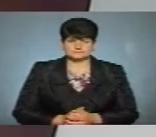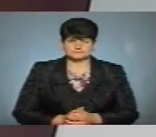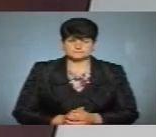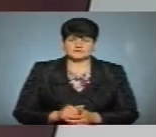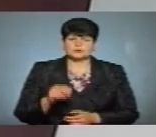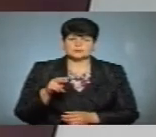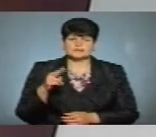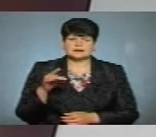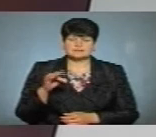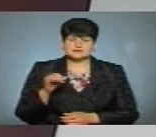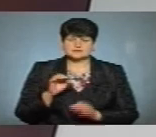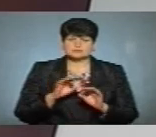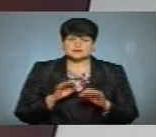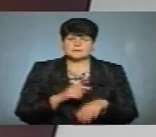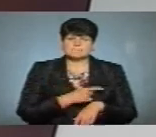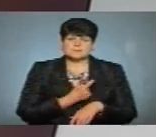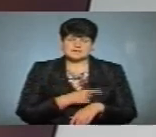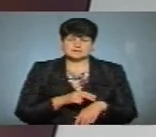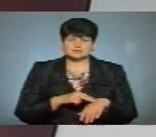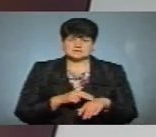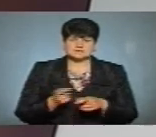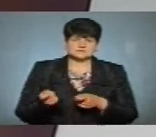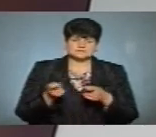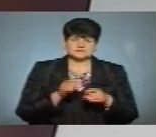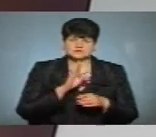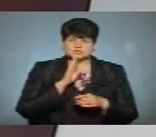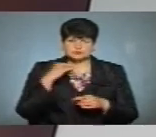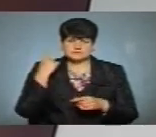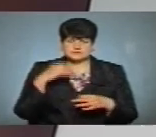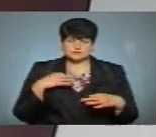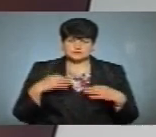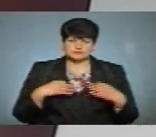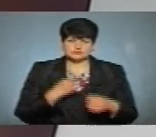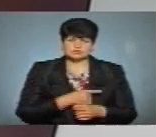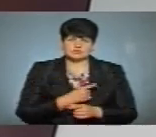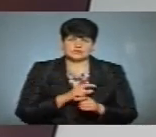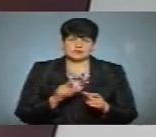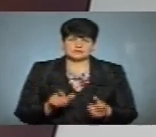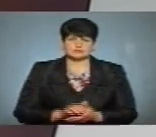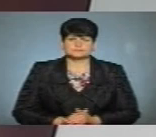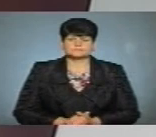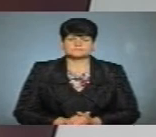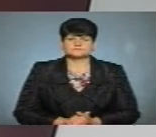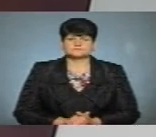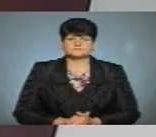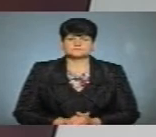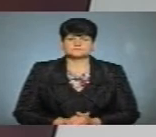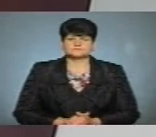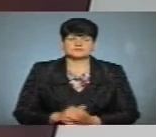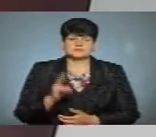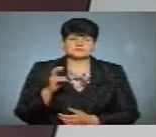Людмила Древницька розповіла, медики та поліцейські відвезли жінку до психоневрологічної лікарні.